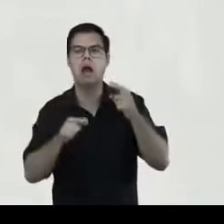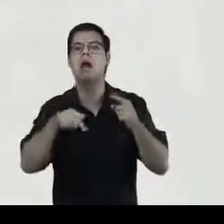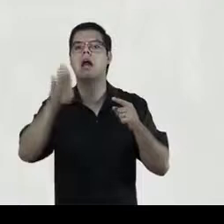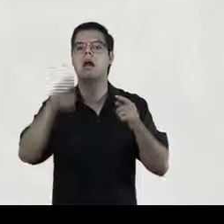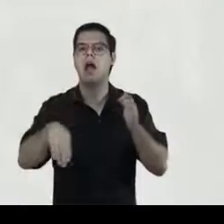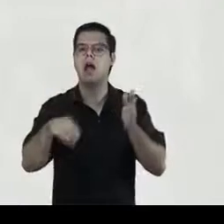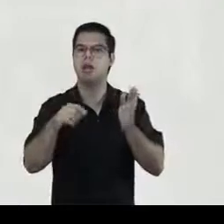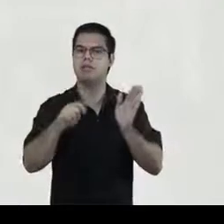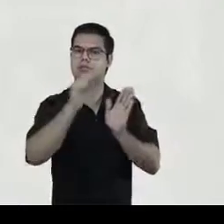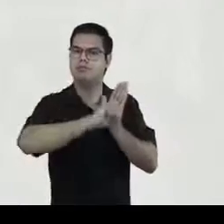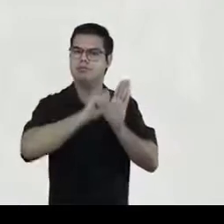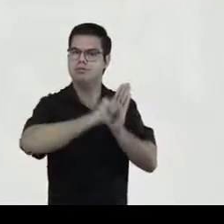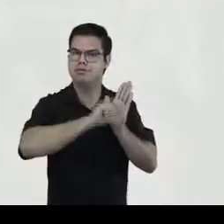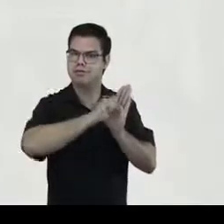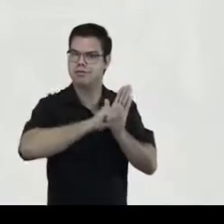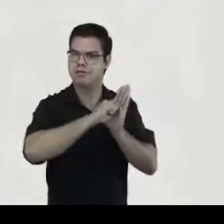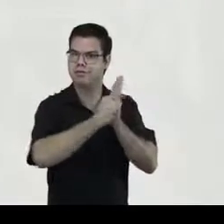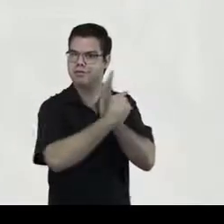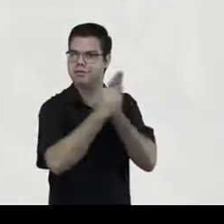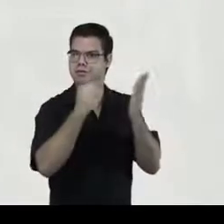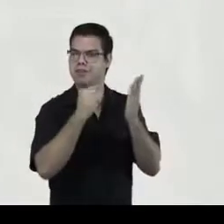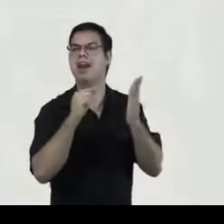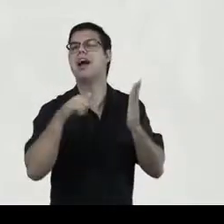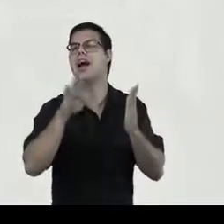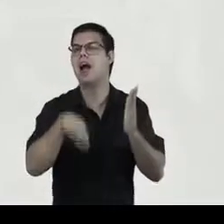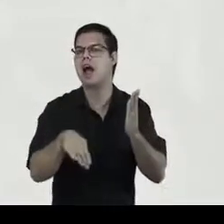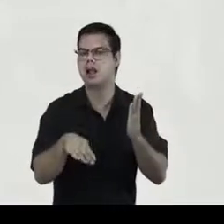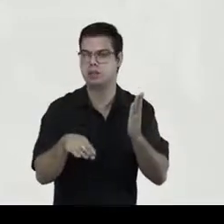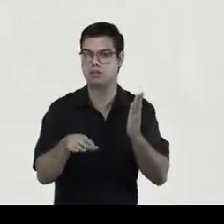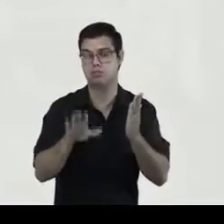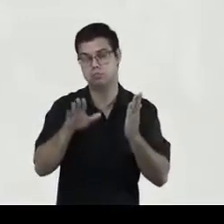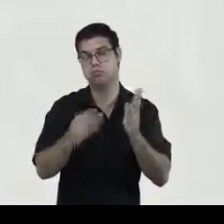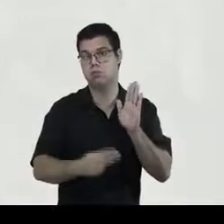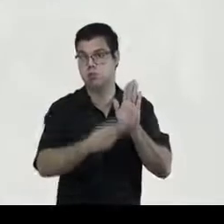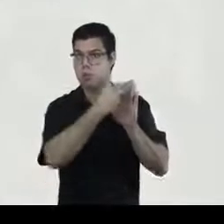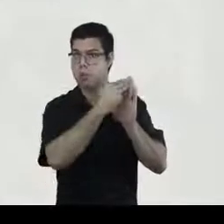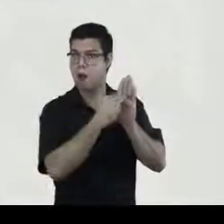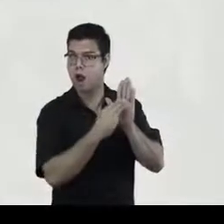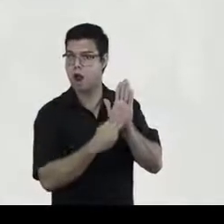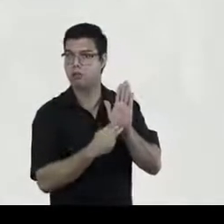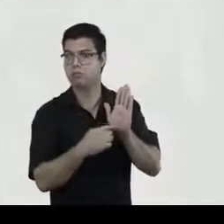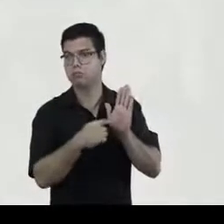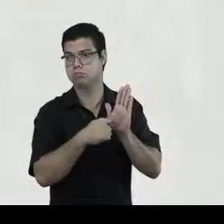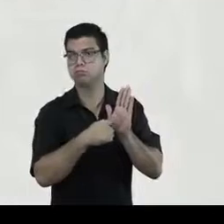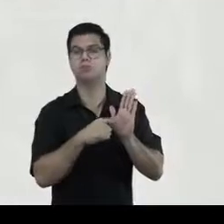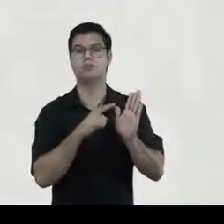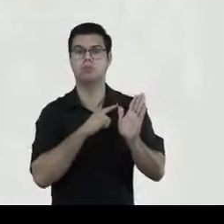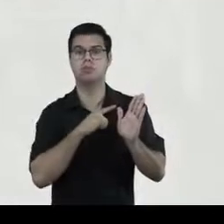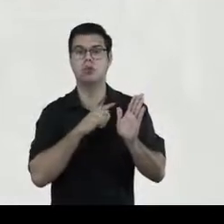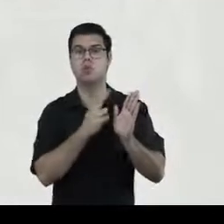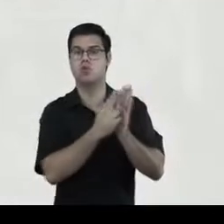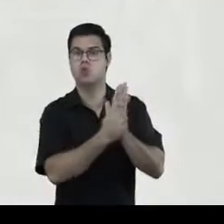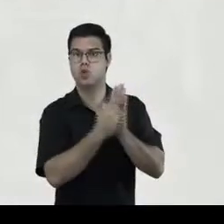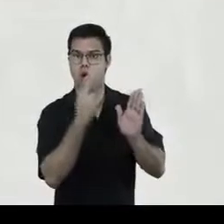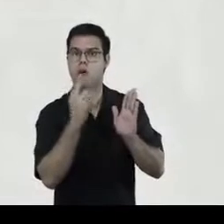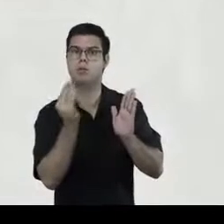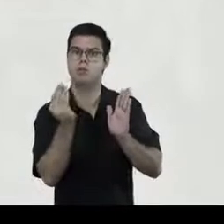Die etablierte Methode dafür heißt nach den beiden Erfindern Proctor and Habler.